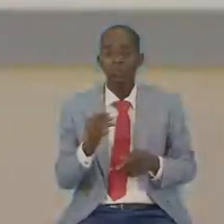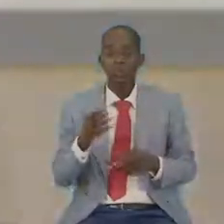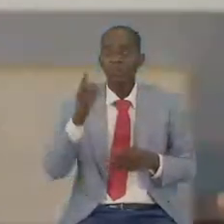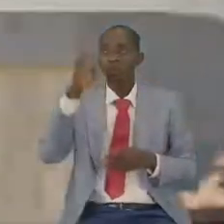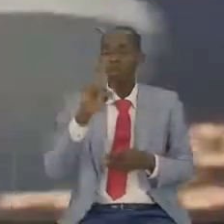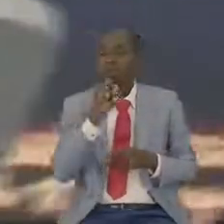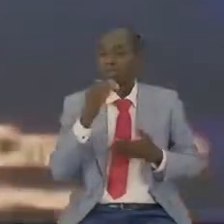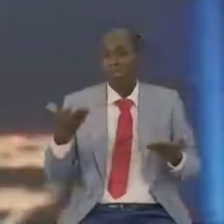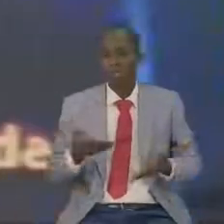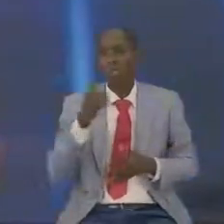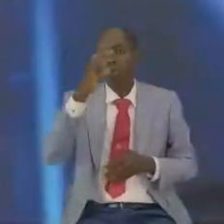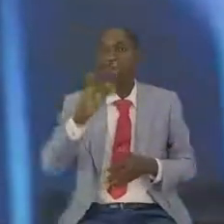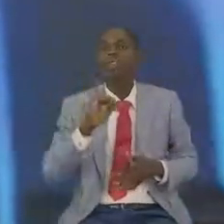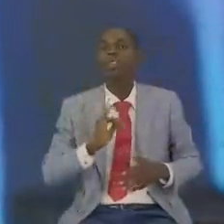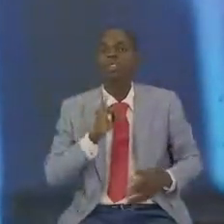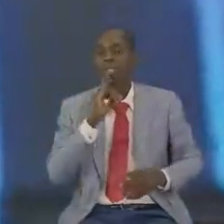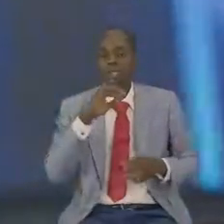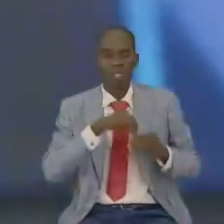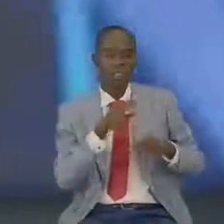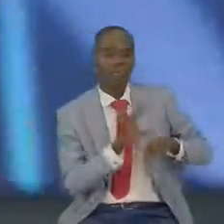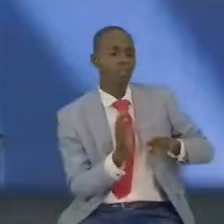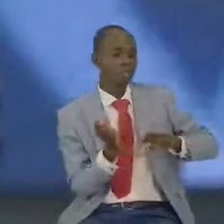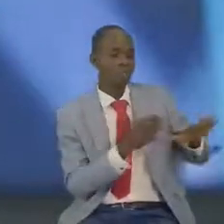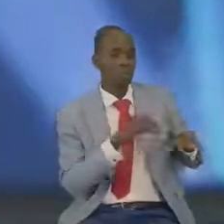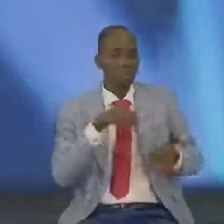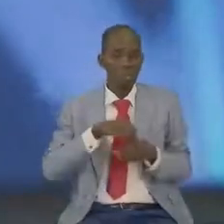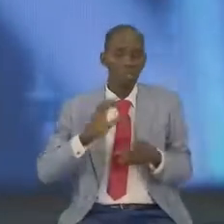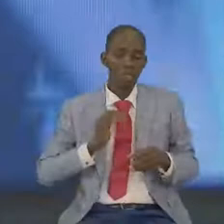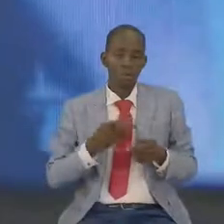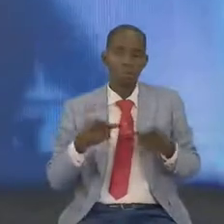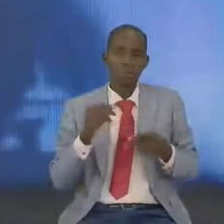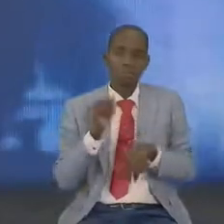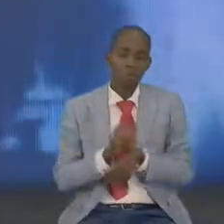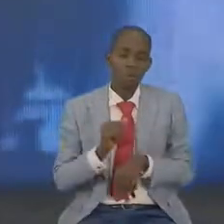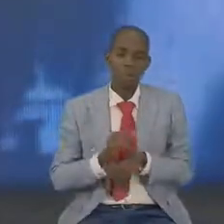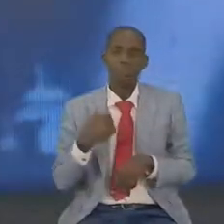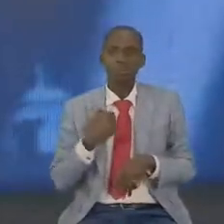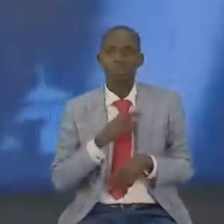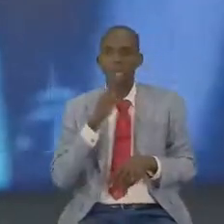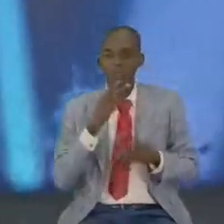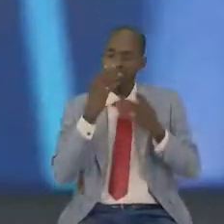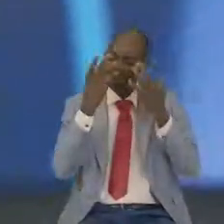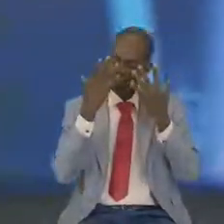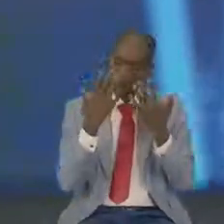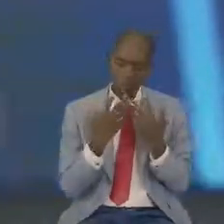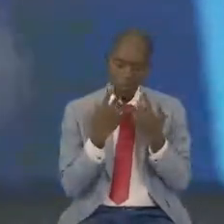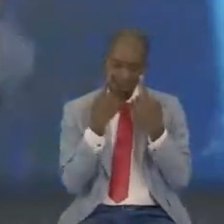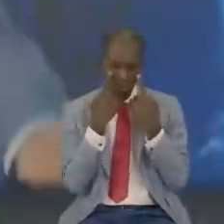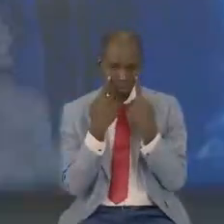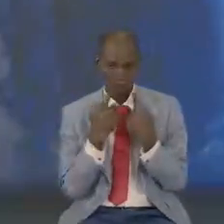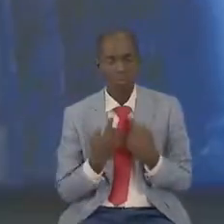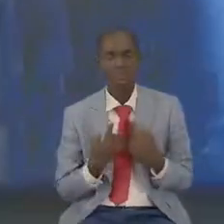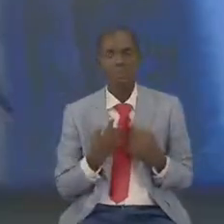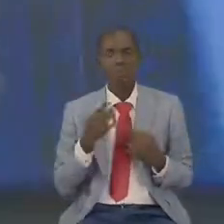là. Aux abords de nos problèmes, nous nous asseyons là, pleurant, nous plaignant et disant, ah, je